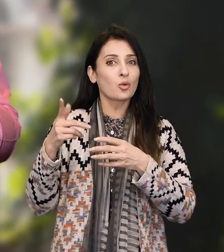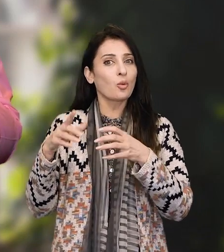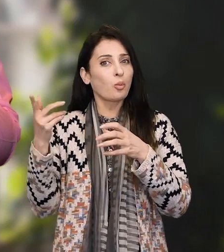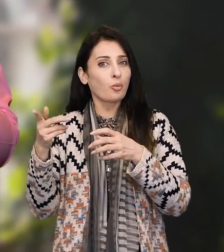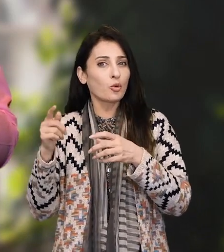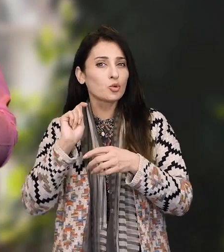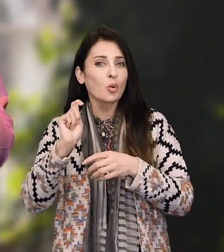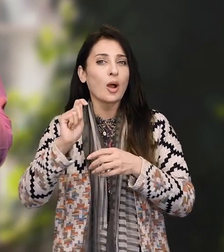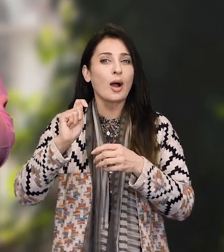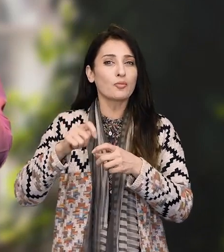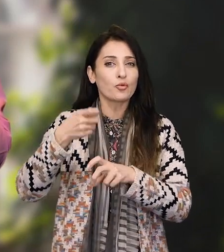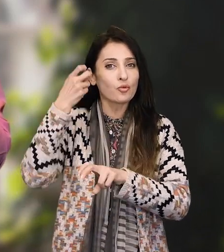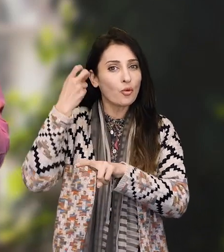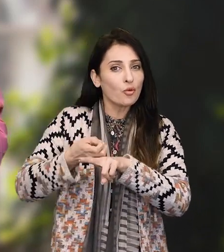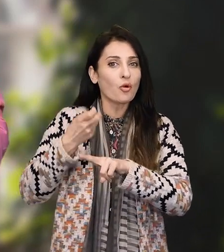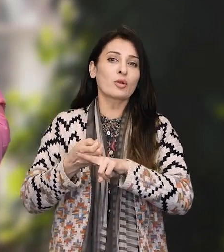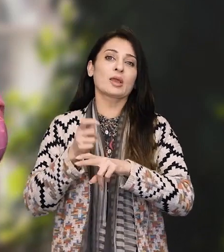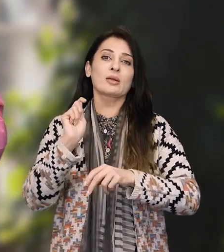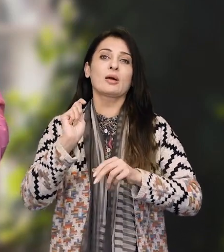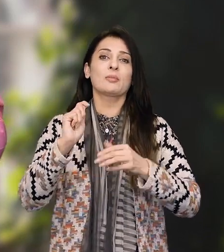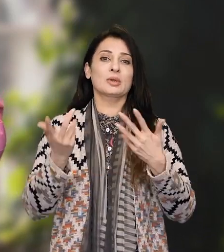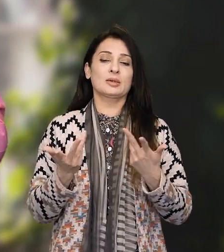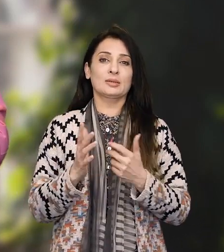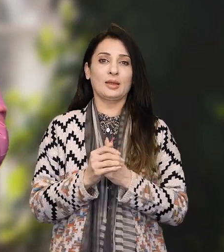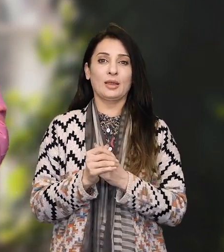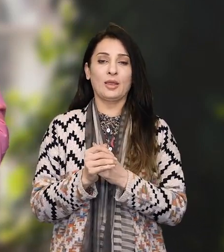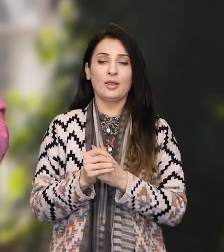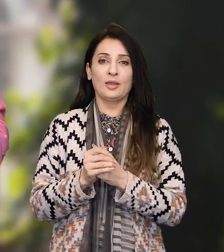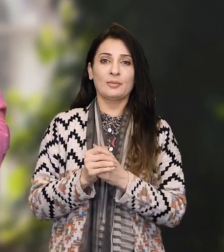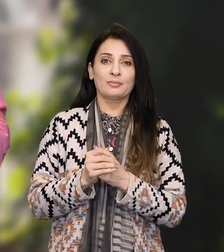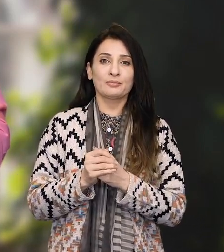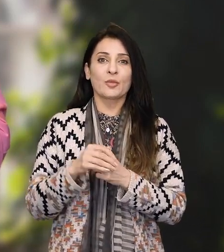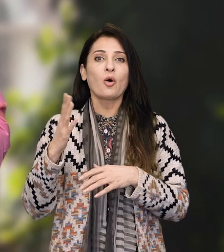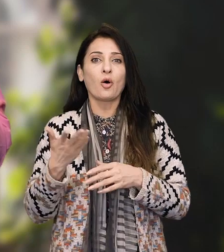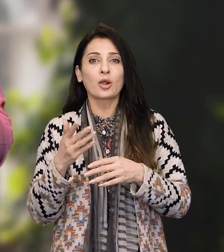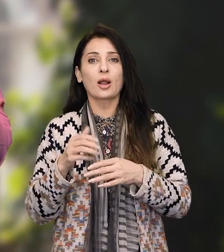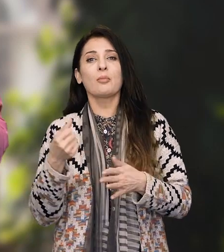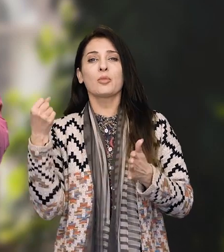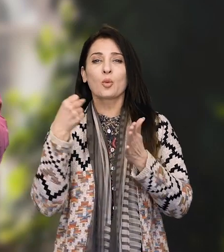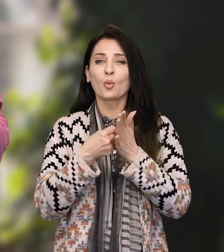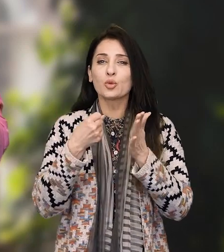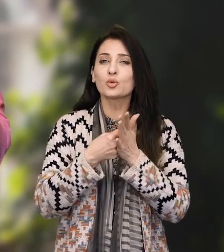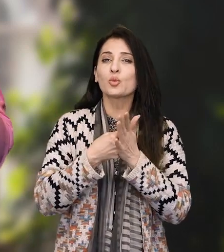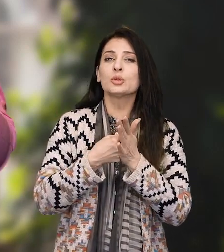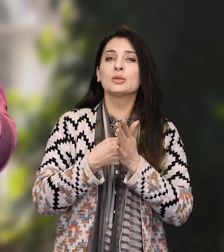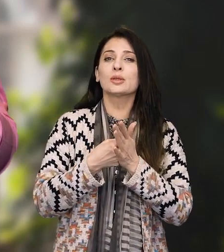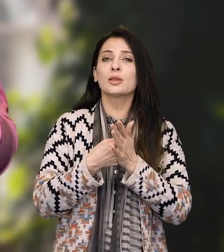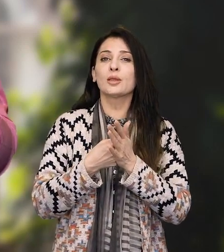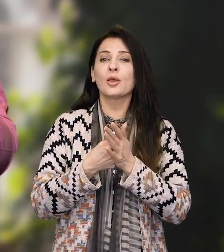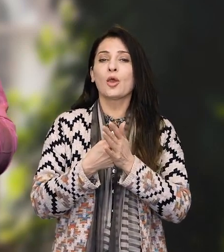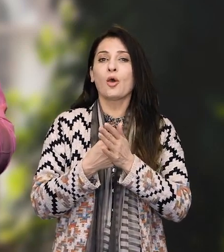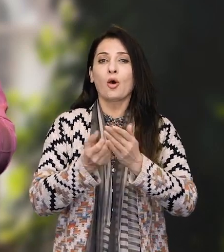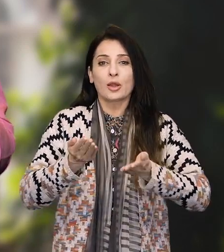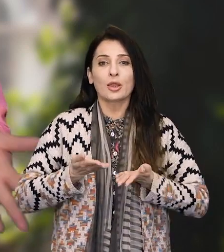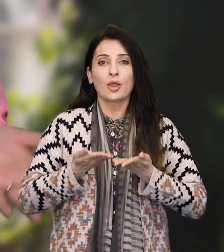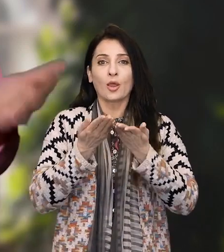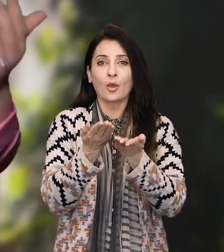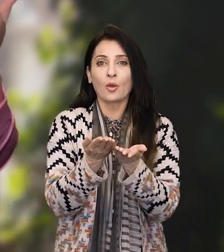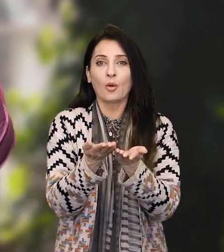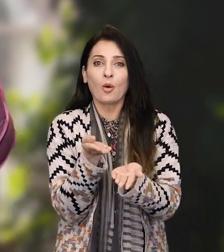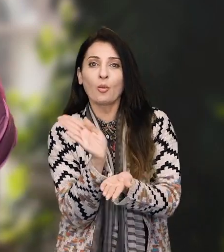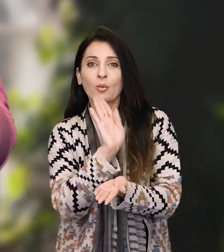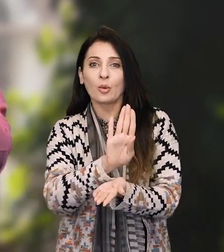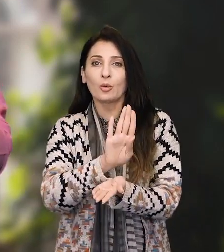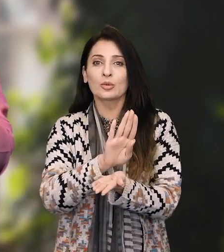metals and different kinds of materials, जिनकी वजह से he could try and replicate whatever was happening.